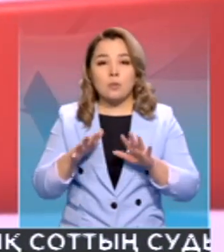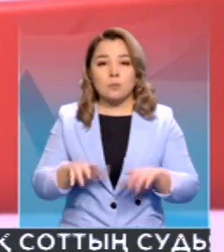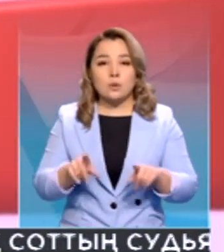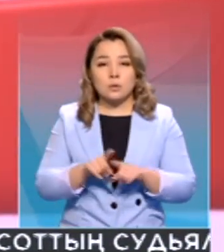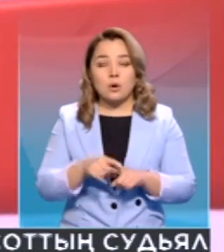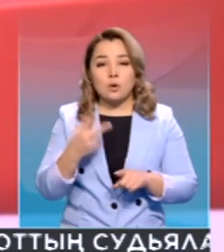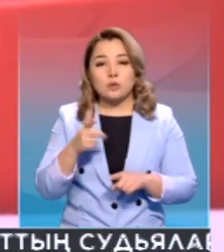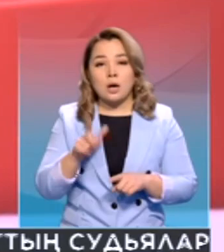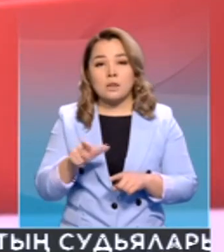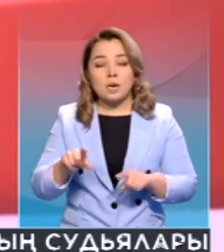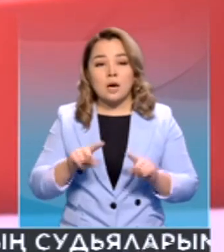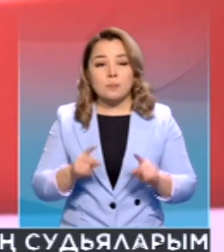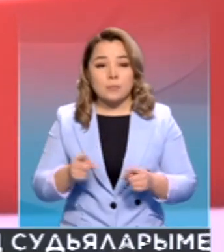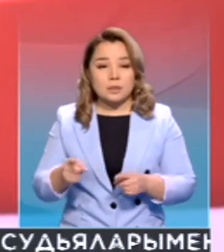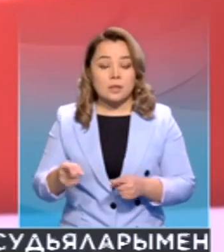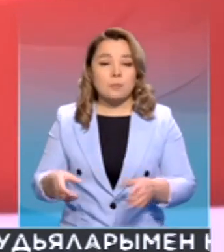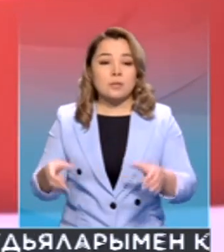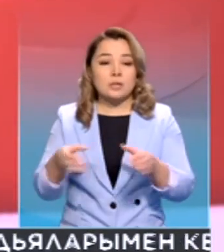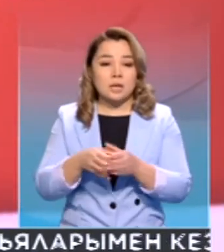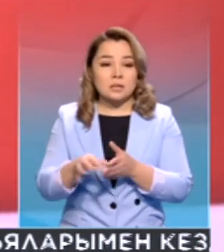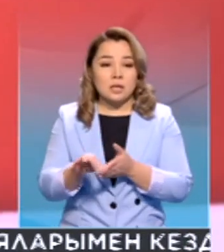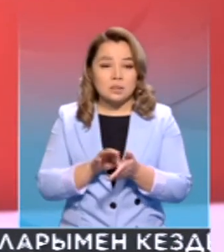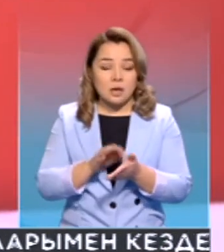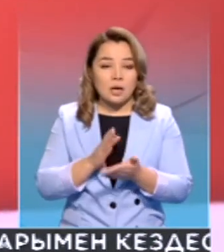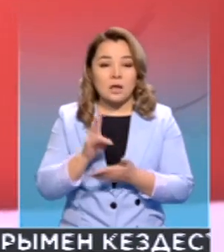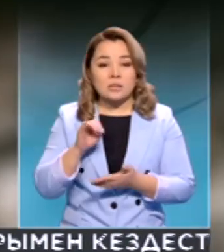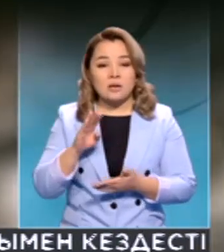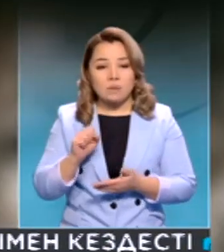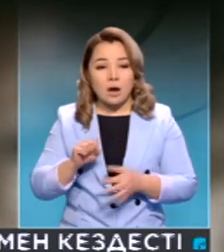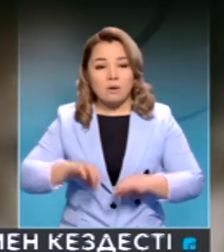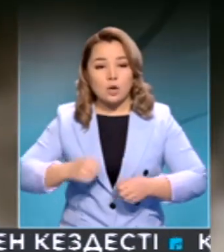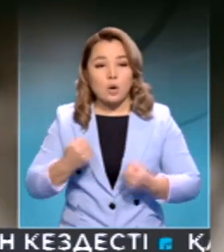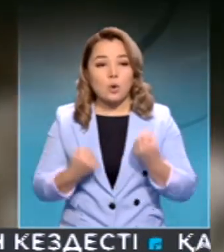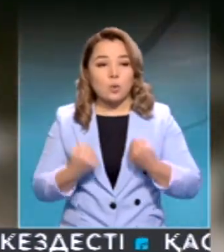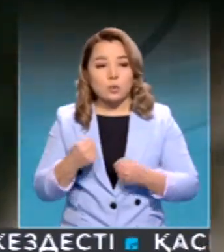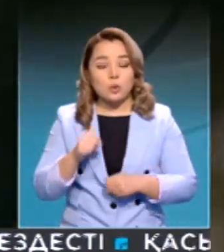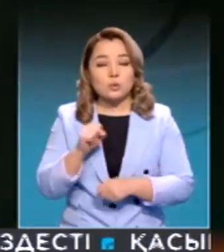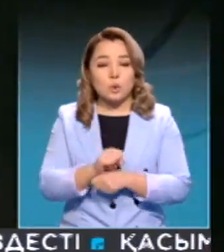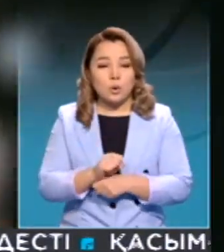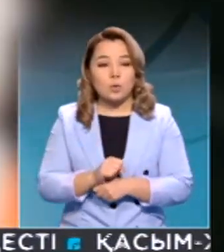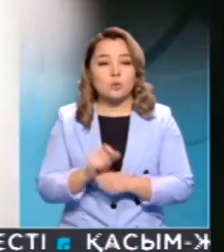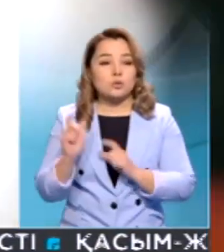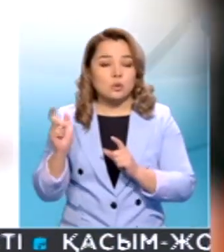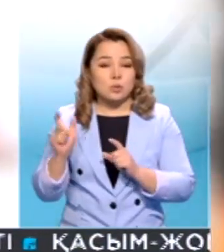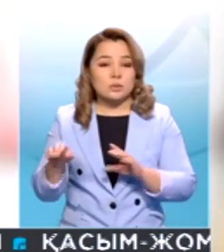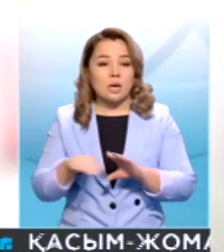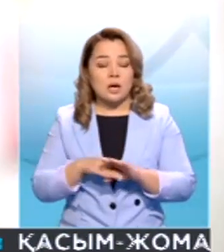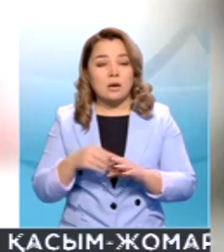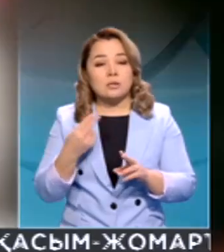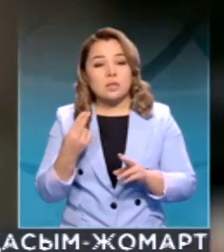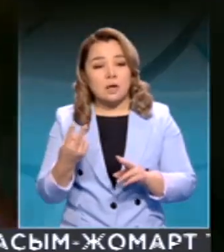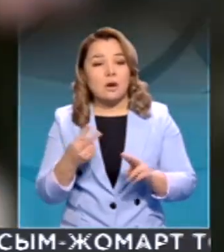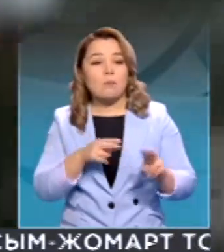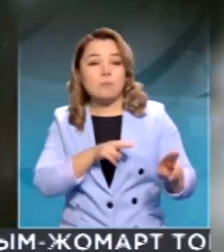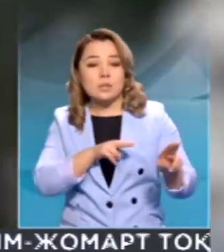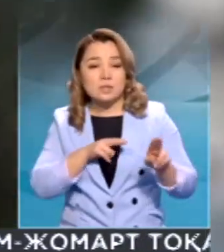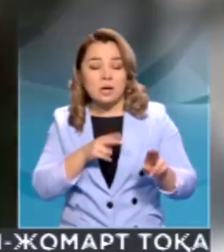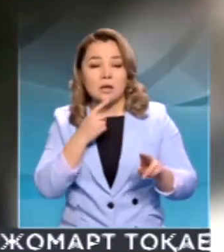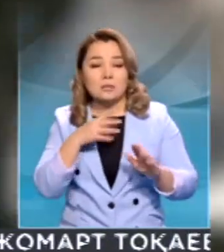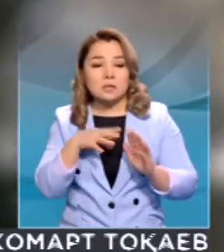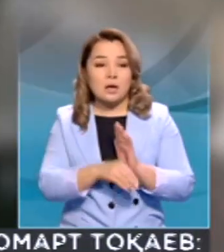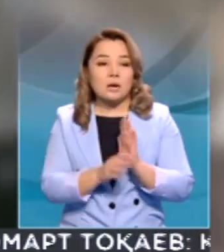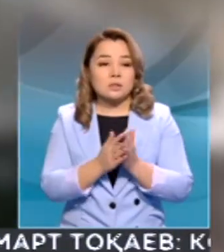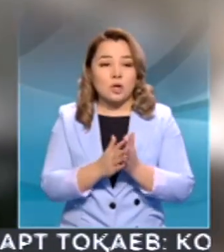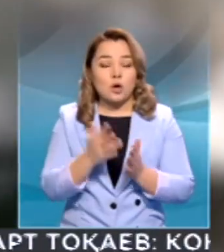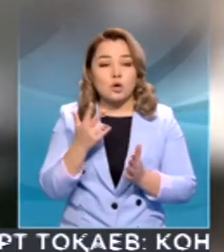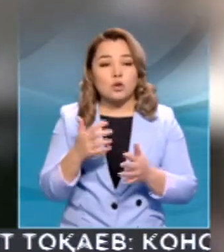3 азамат ұсталды. Бірлескен рейд барысында Нива автокөлігі тоқтатылып, жүк салғышынан 2 мылтық және қызыл кітапқа енген